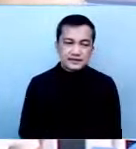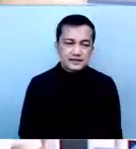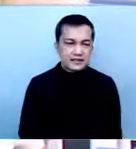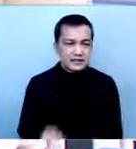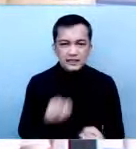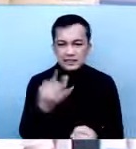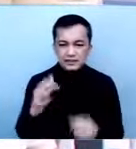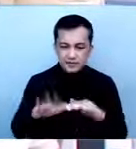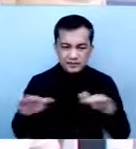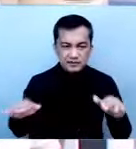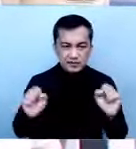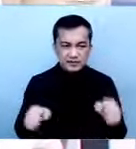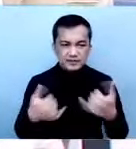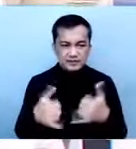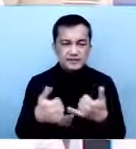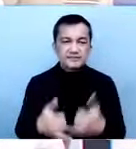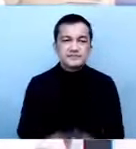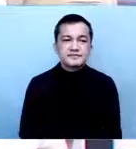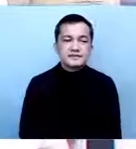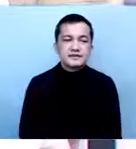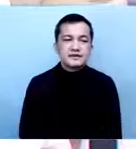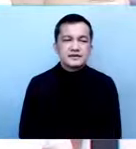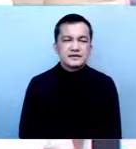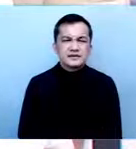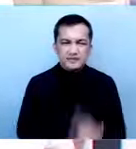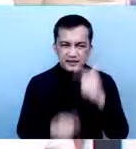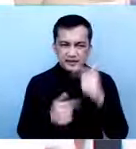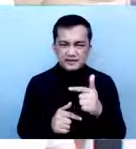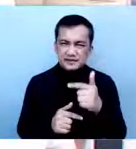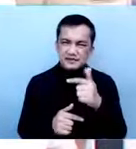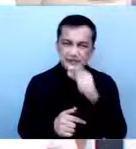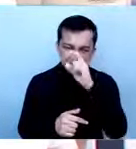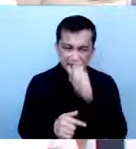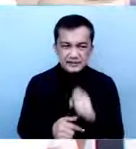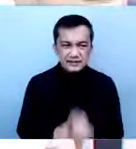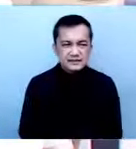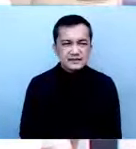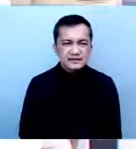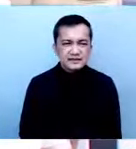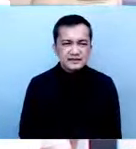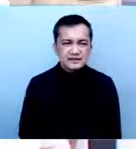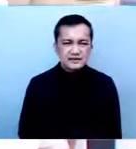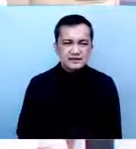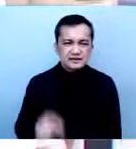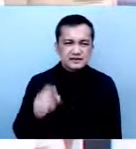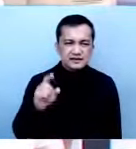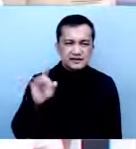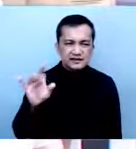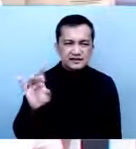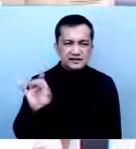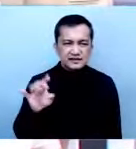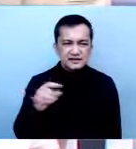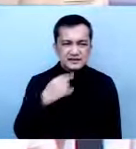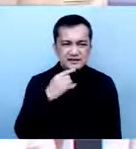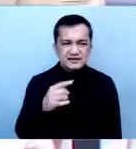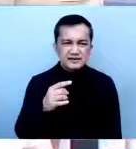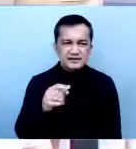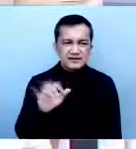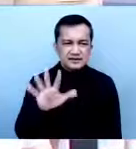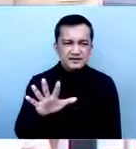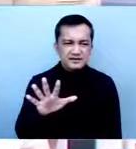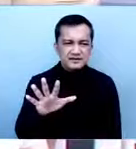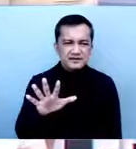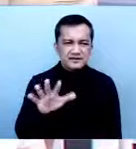niyan? May limit ba tayo or sa edad? Actually, limit natin for the whole pool kasi. So, mga lima hanggang